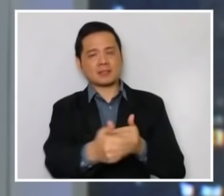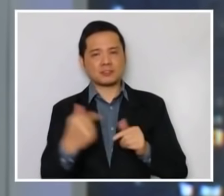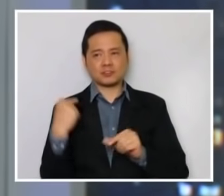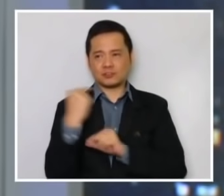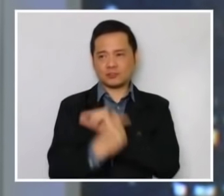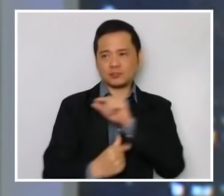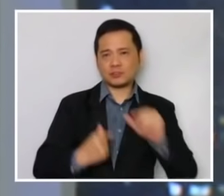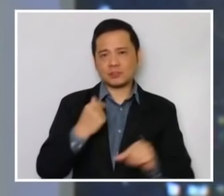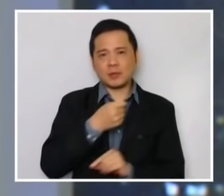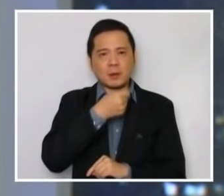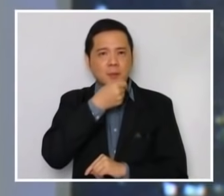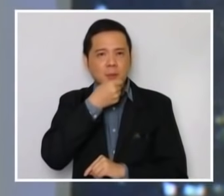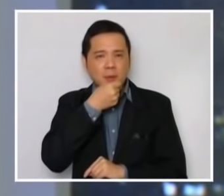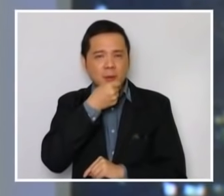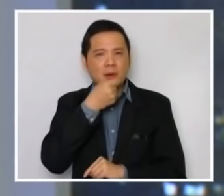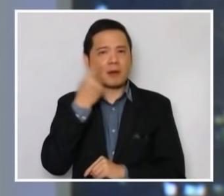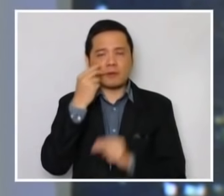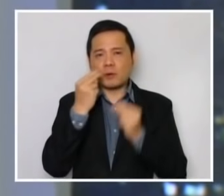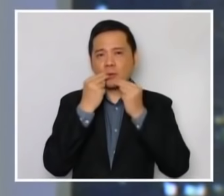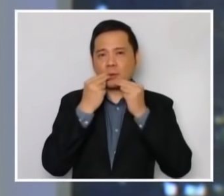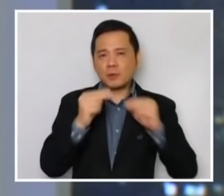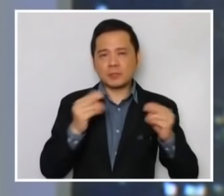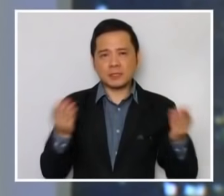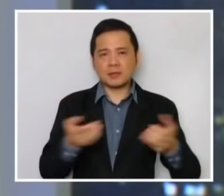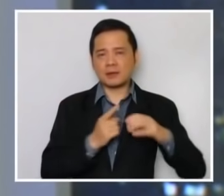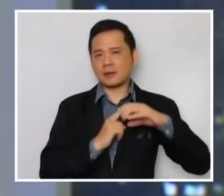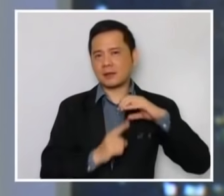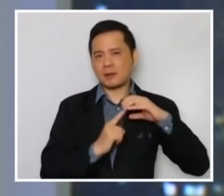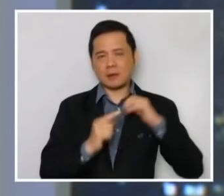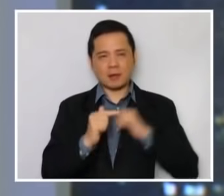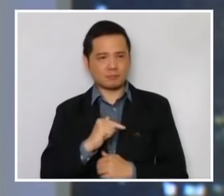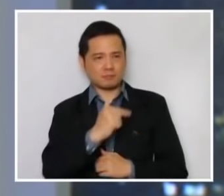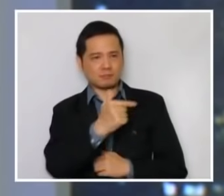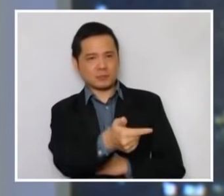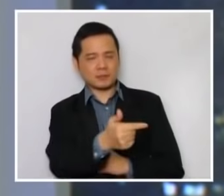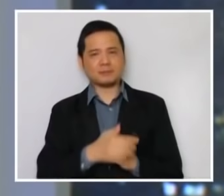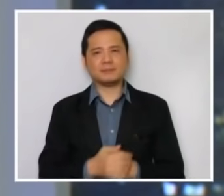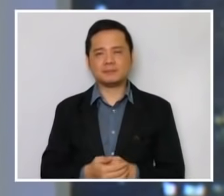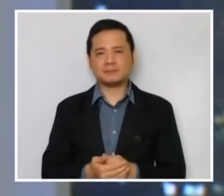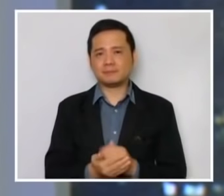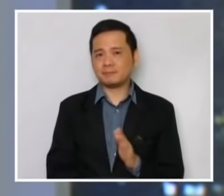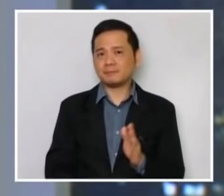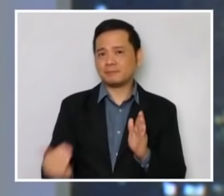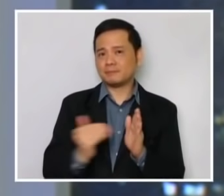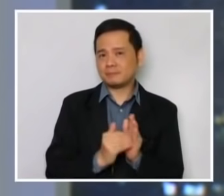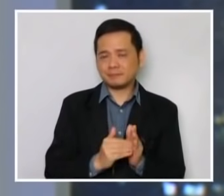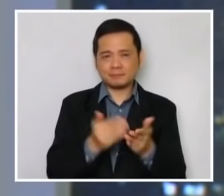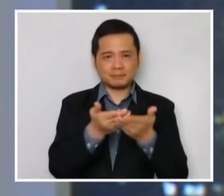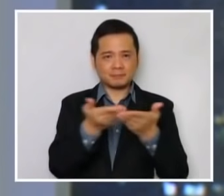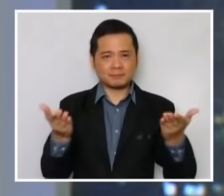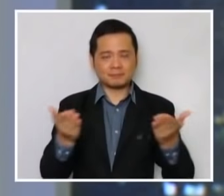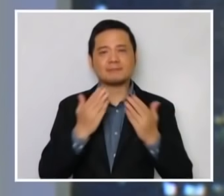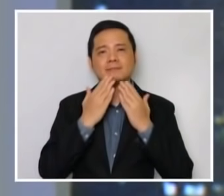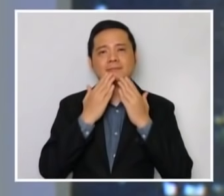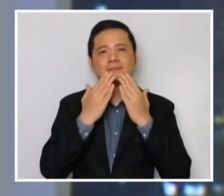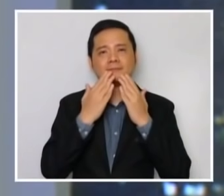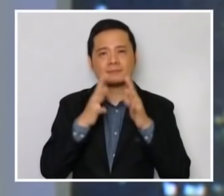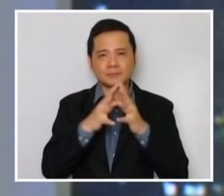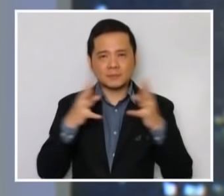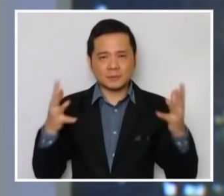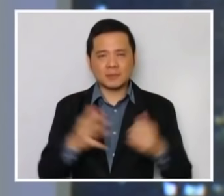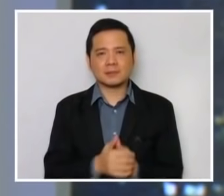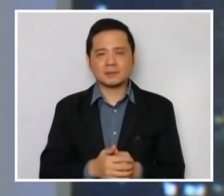at tagapagbalita ng ABS-CBN. Muli, kabayan, maraming salamat at sa